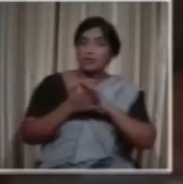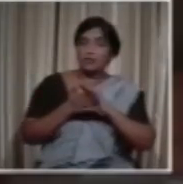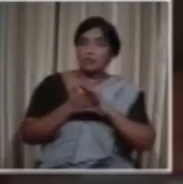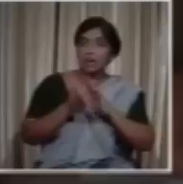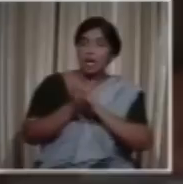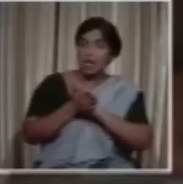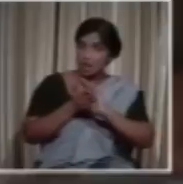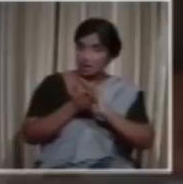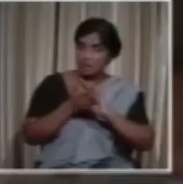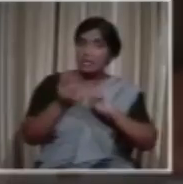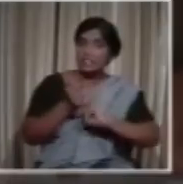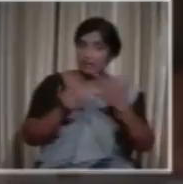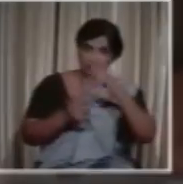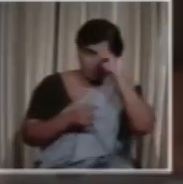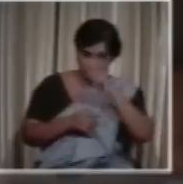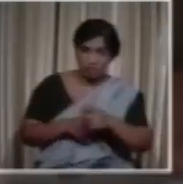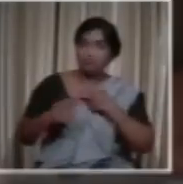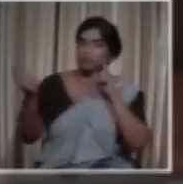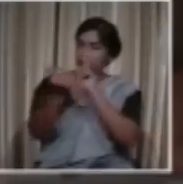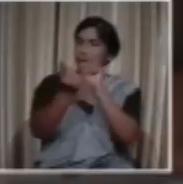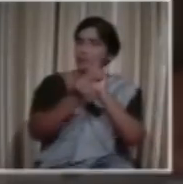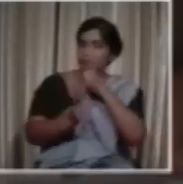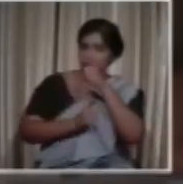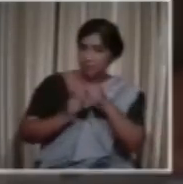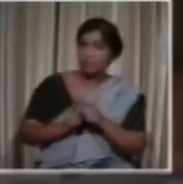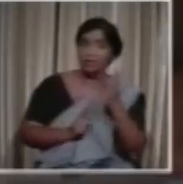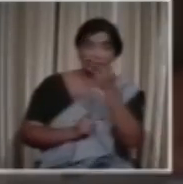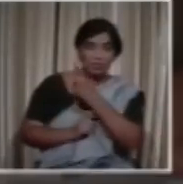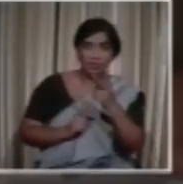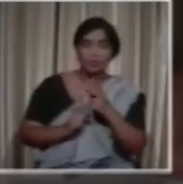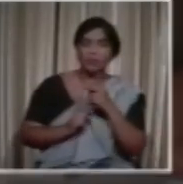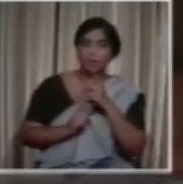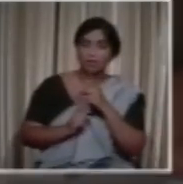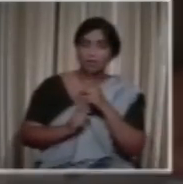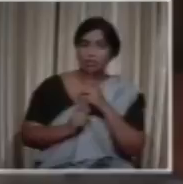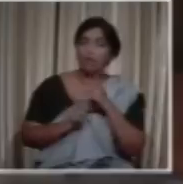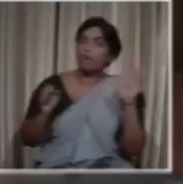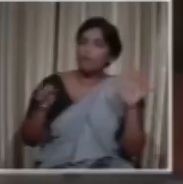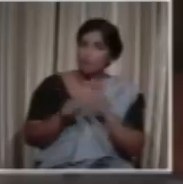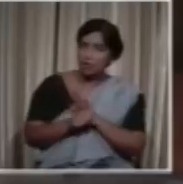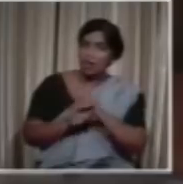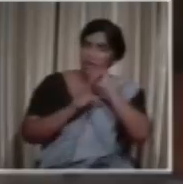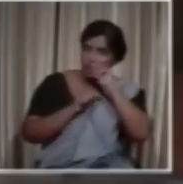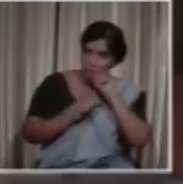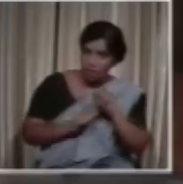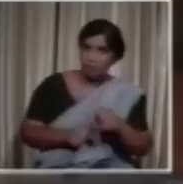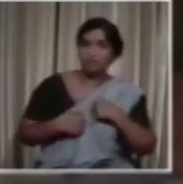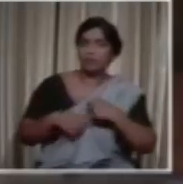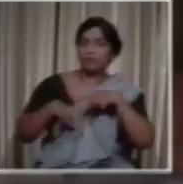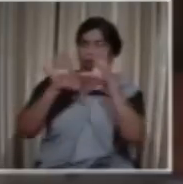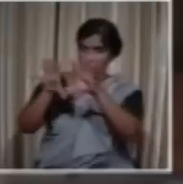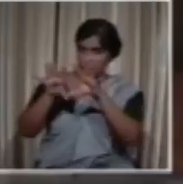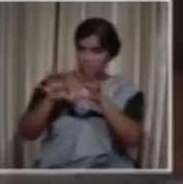Harsha De Silva matumat tekat sakat cakera. Itu man lata sampurna tatuya pilibandu danuat kiri masandha.